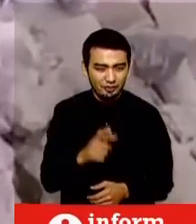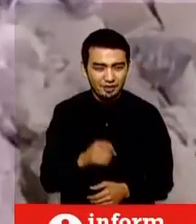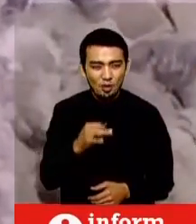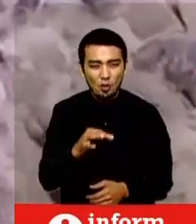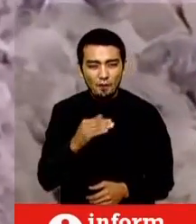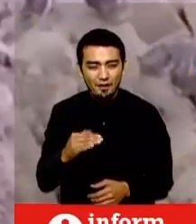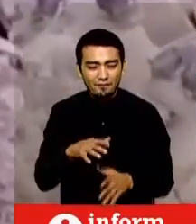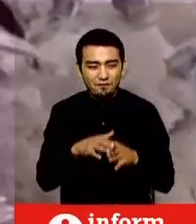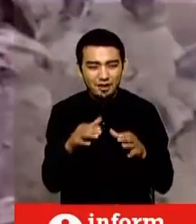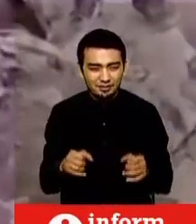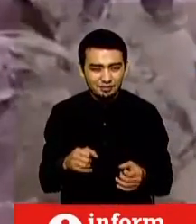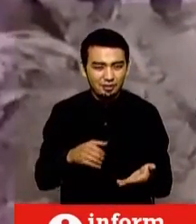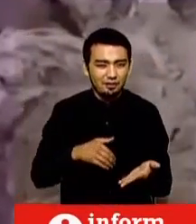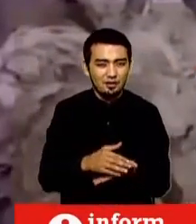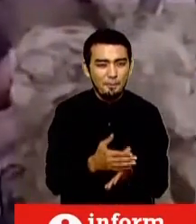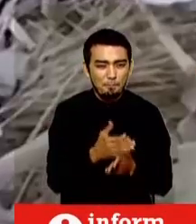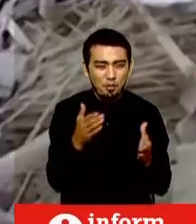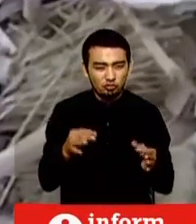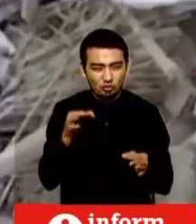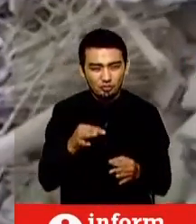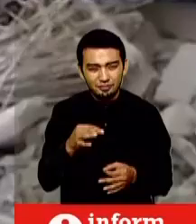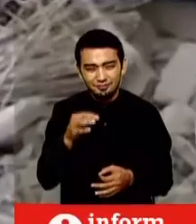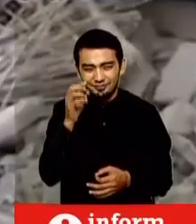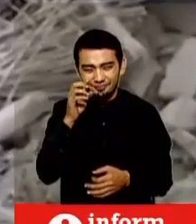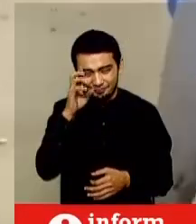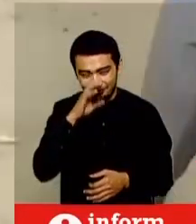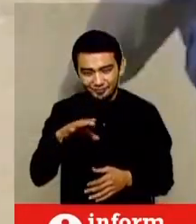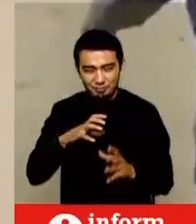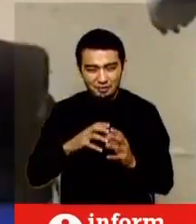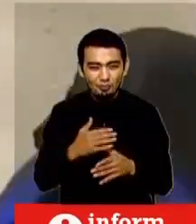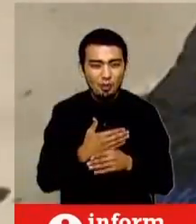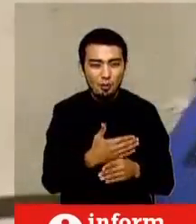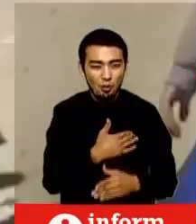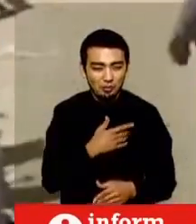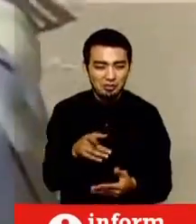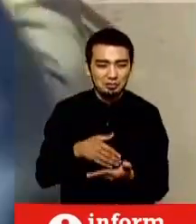официальная власть отвергла большую часть предложенной международной помощи.